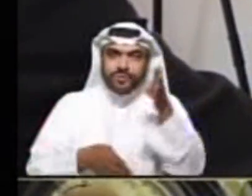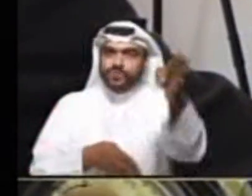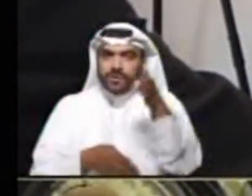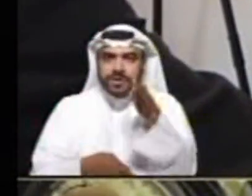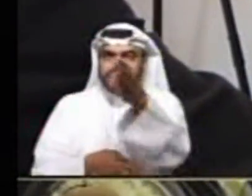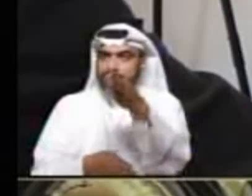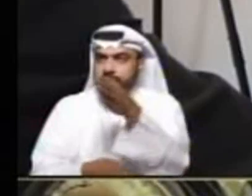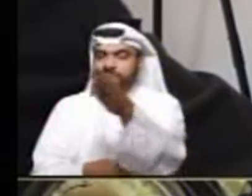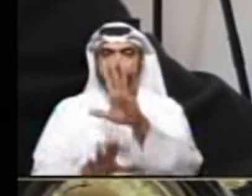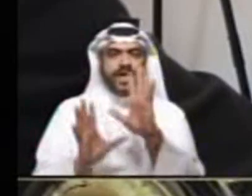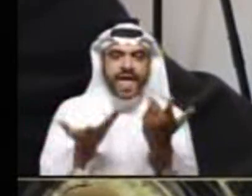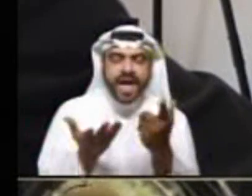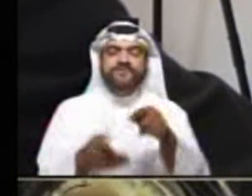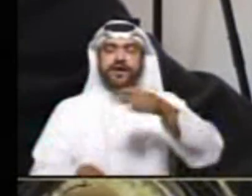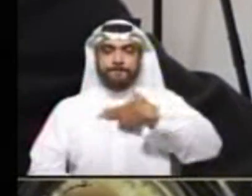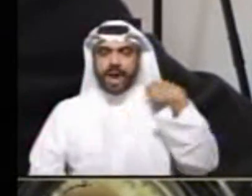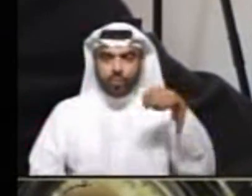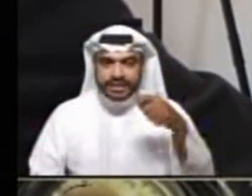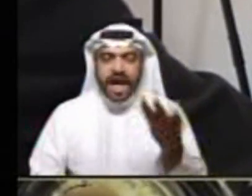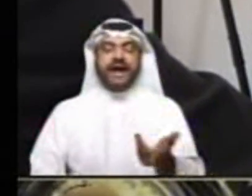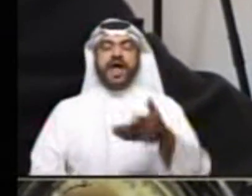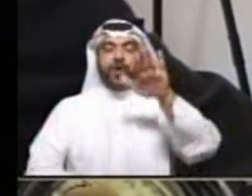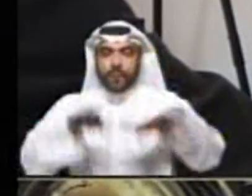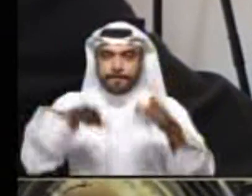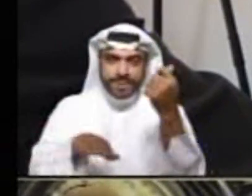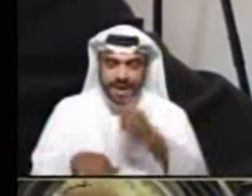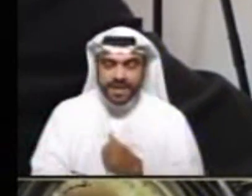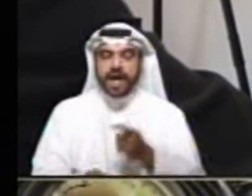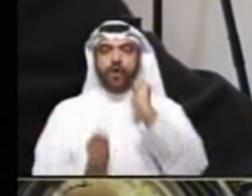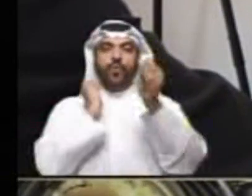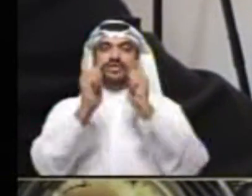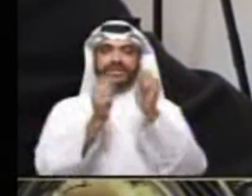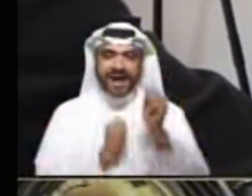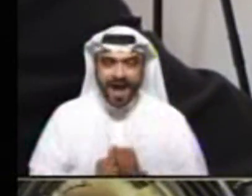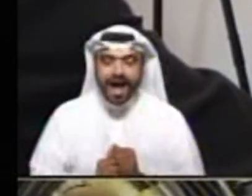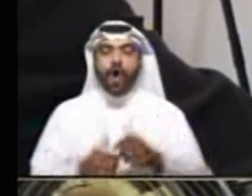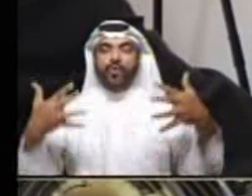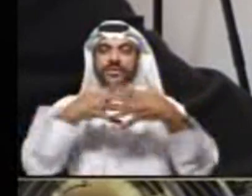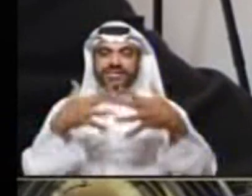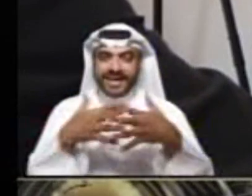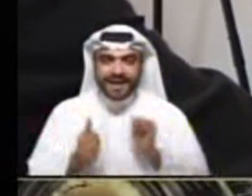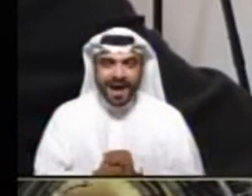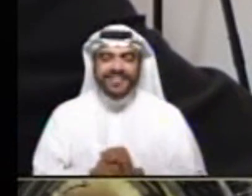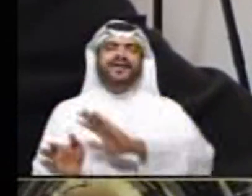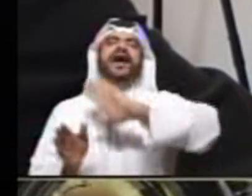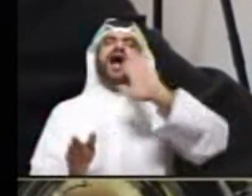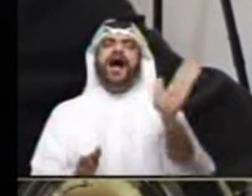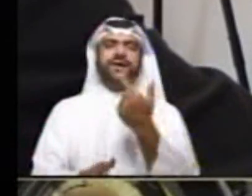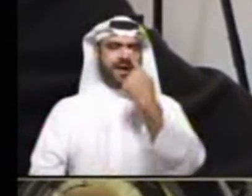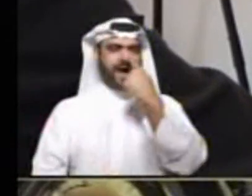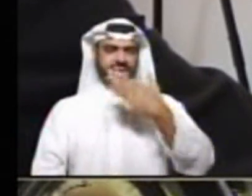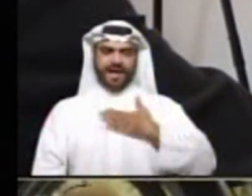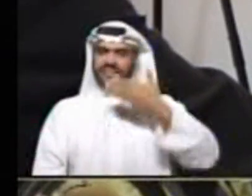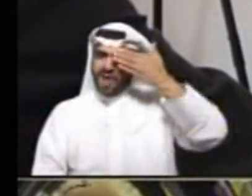في التعاملات الرسمية لدى المؤسسات الأمريكية. كما لا تفوتني الإشارة إلى أن القنصلية العامة في